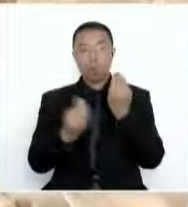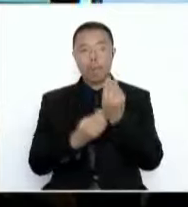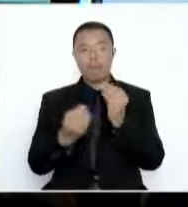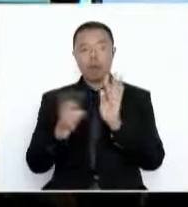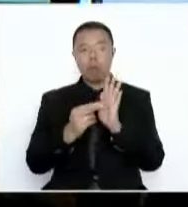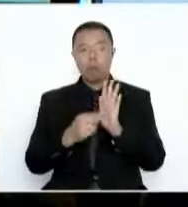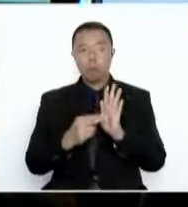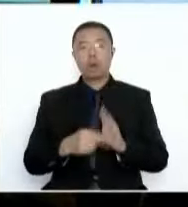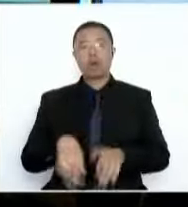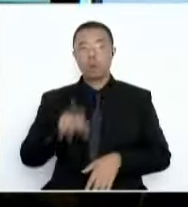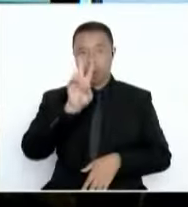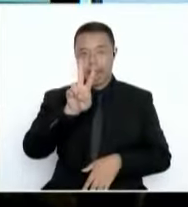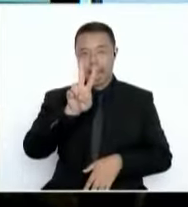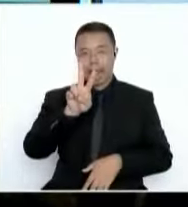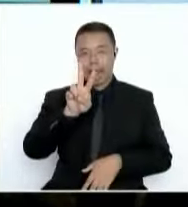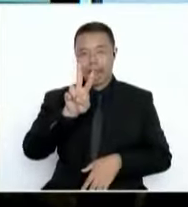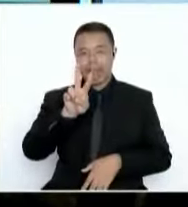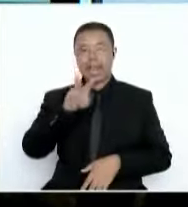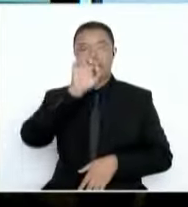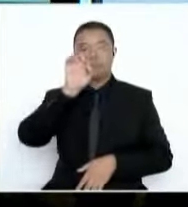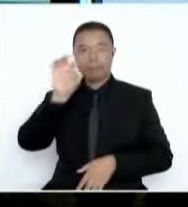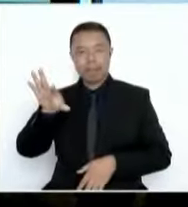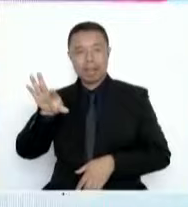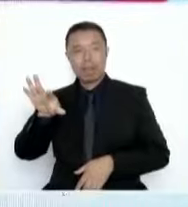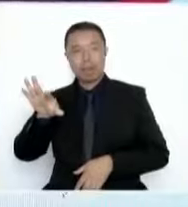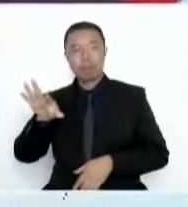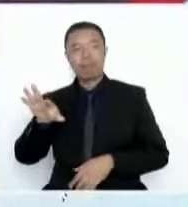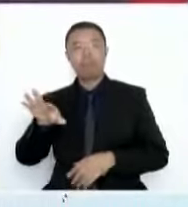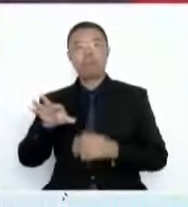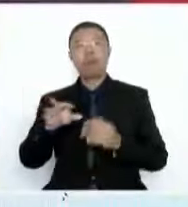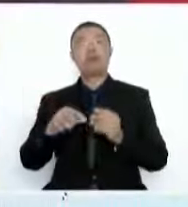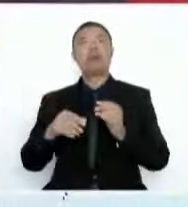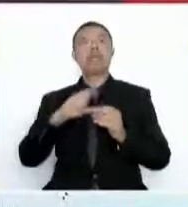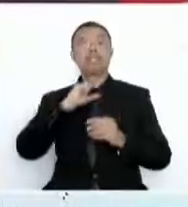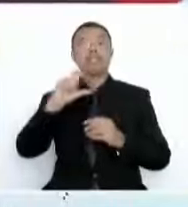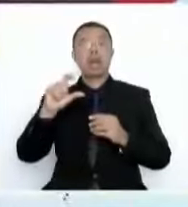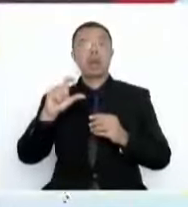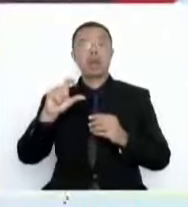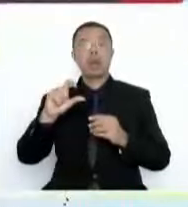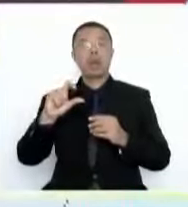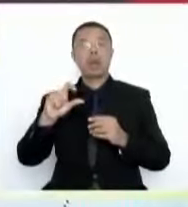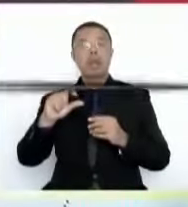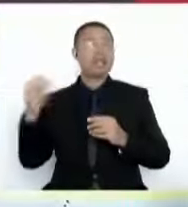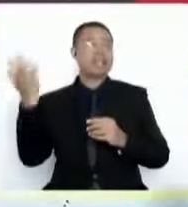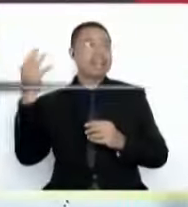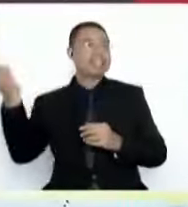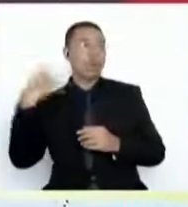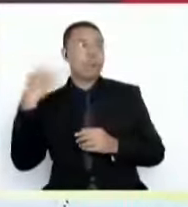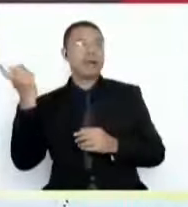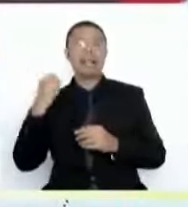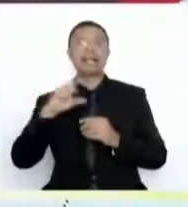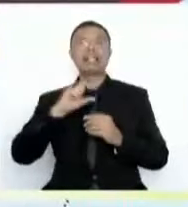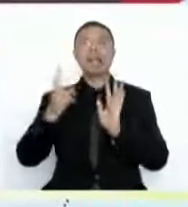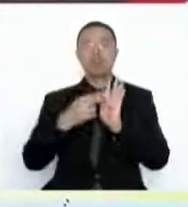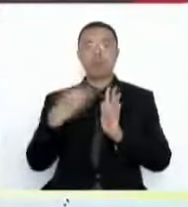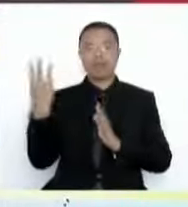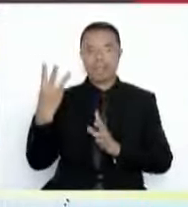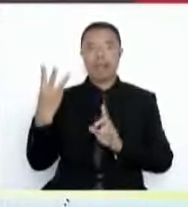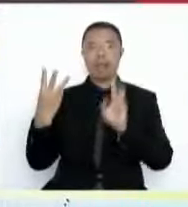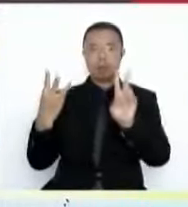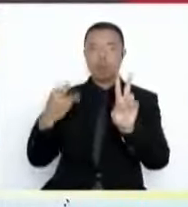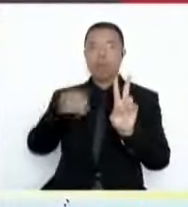gubernur nomor urut 2 bapak Kun Wardana menanggapi calon jawaban calon wakil gubernur nomor urut 3 kami